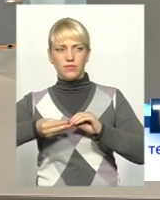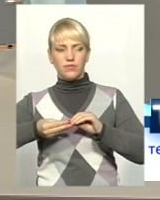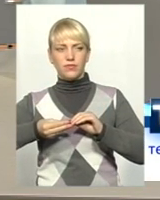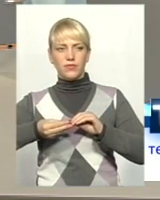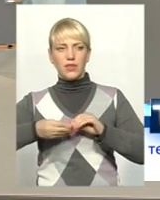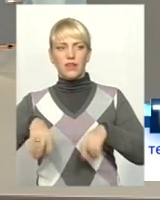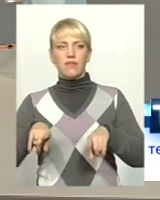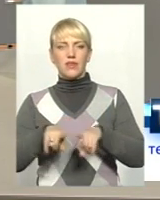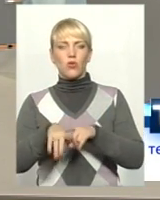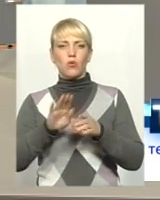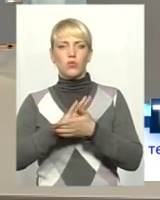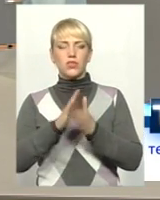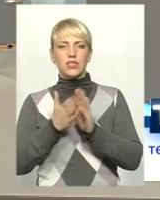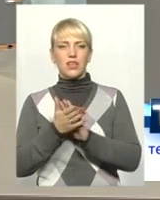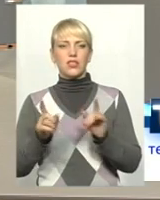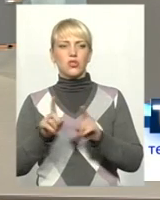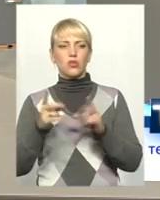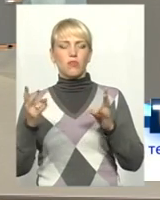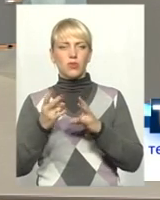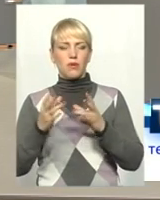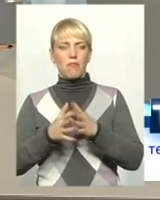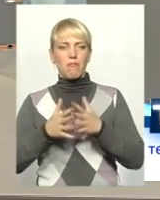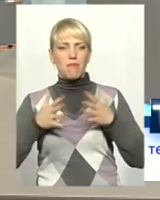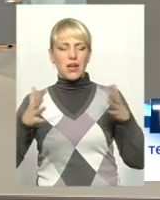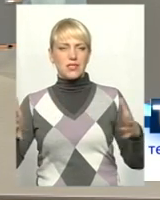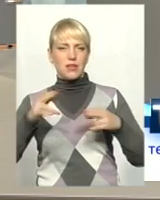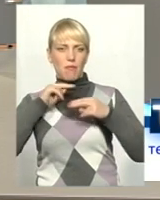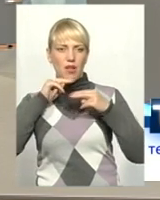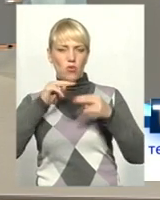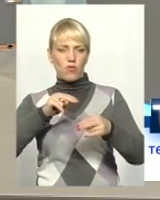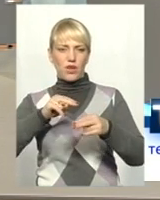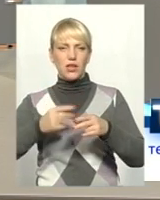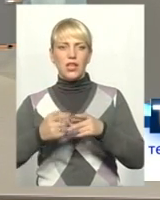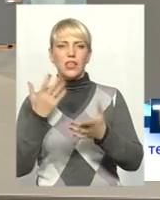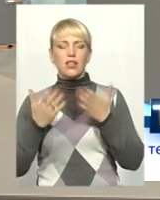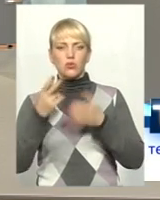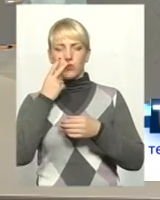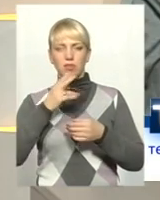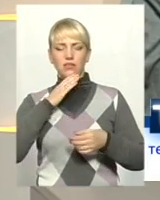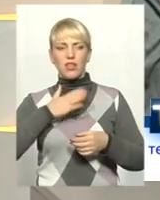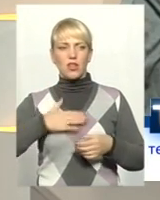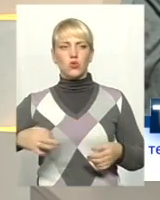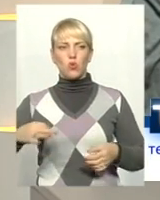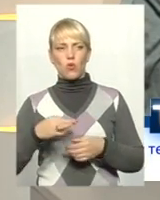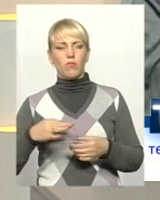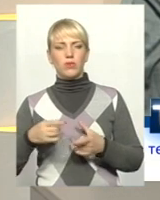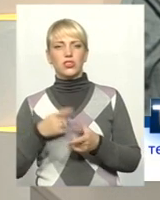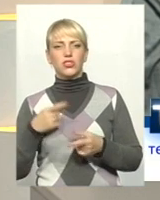в такому стані, що потребують максимальної уваги. Якщо поглянути на нашу область, чи маємо